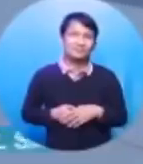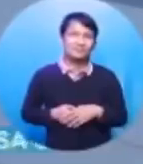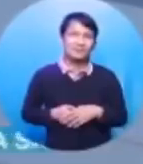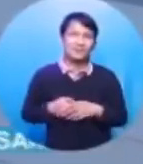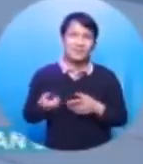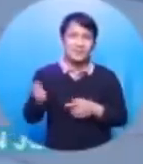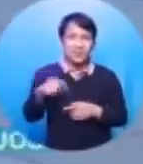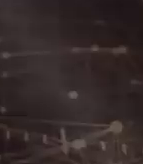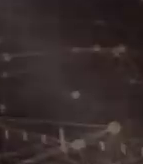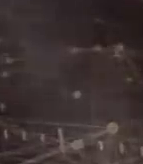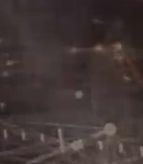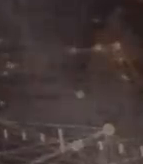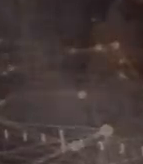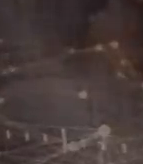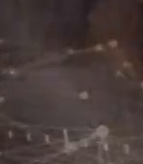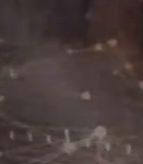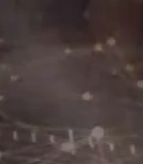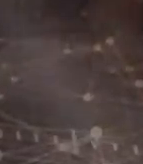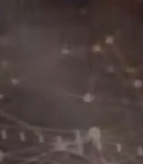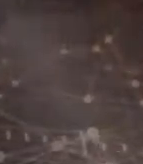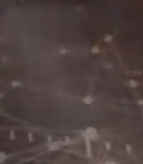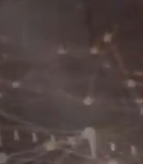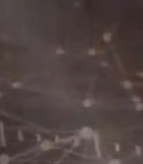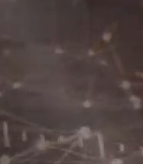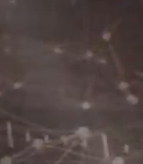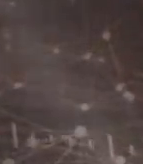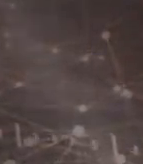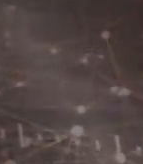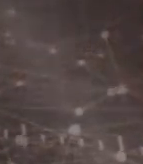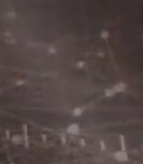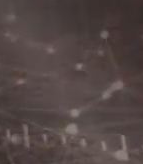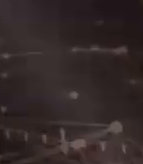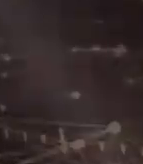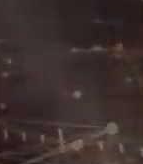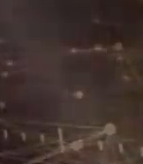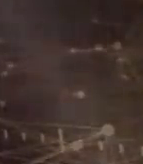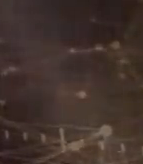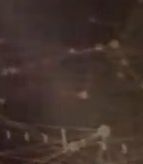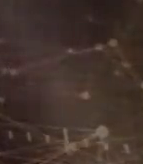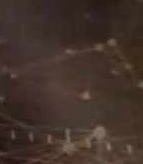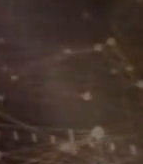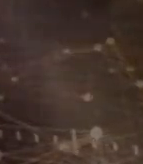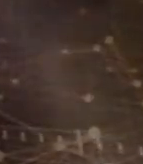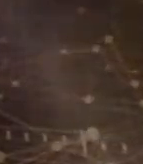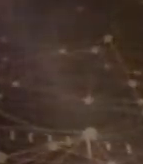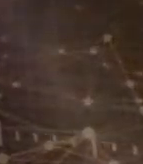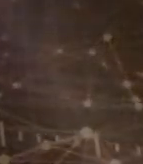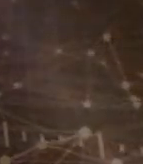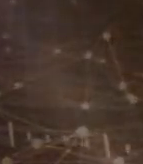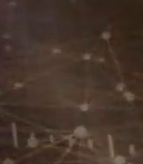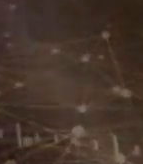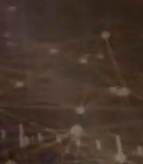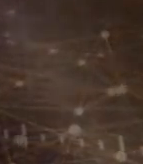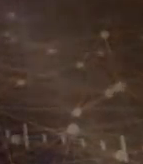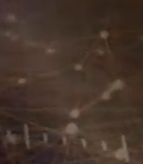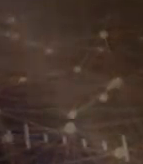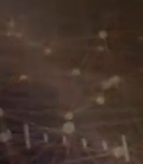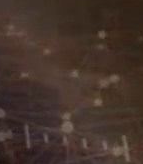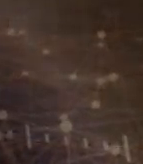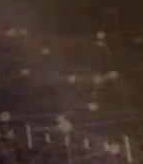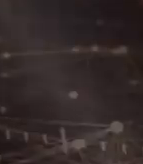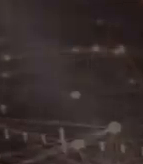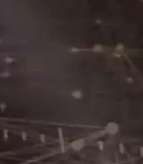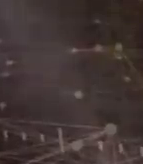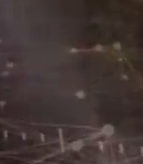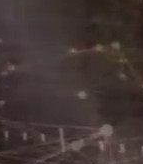Ito po yung reklamo ng isang OFW sa Hong Kong laban sa kinakasama niyang lesbian. Nakikipaghiwalay na po siya pero kapit